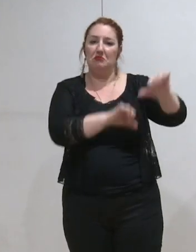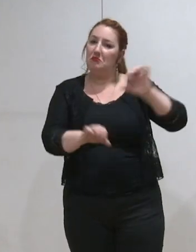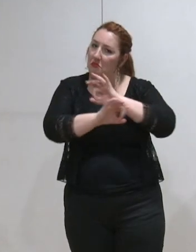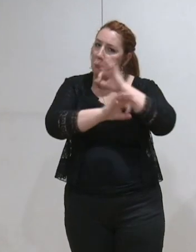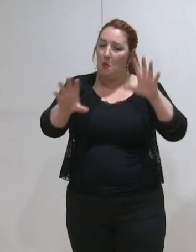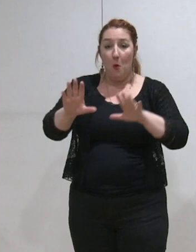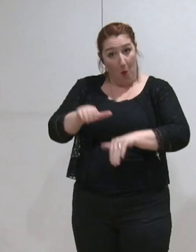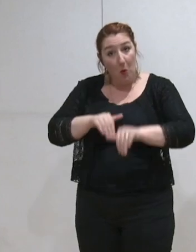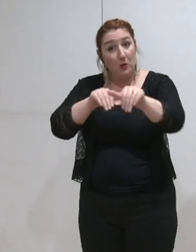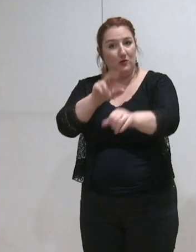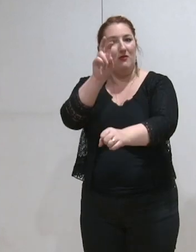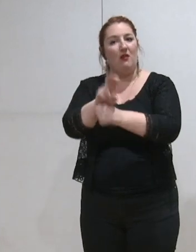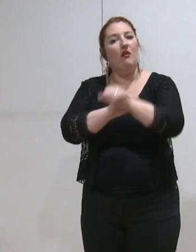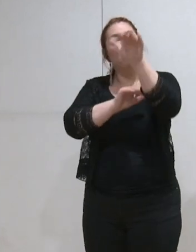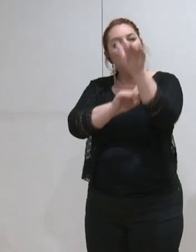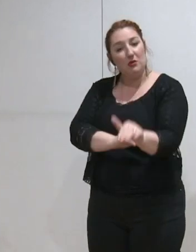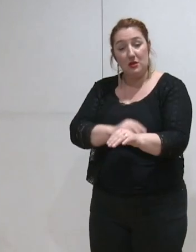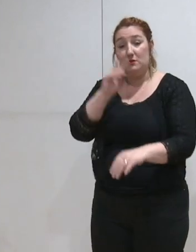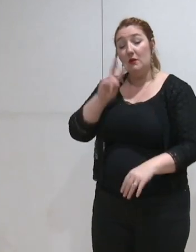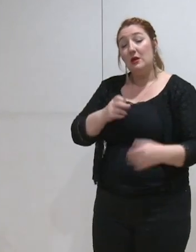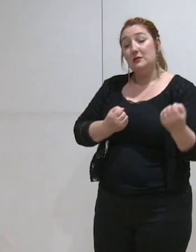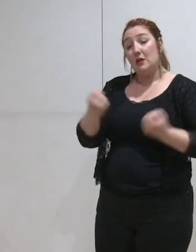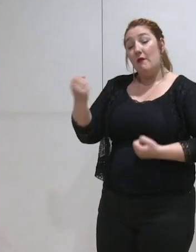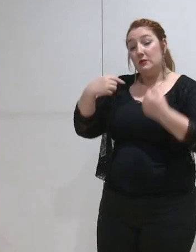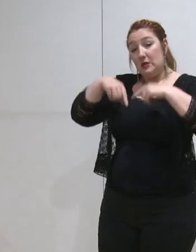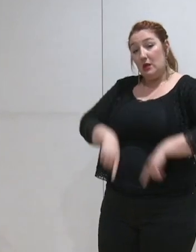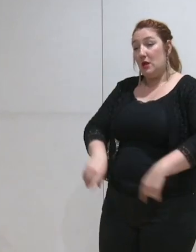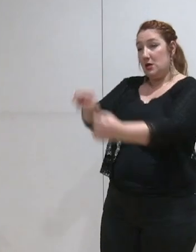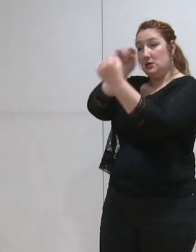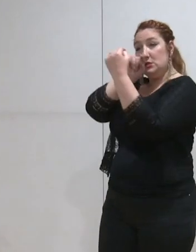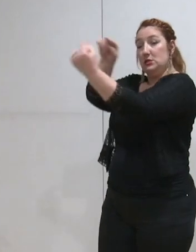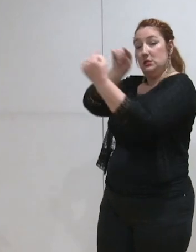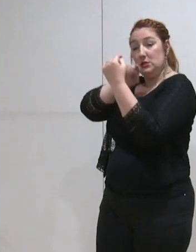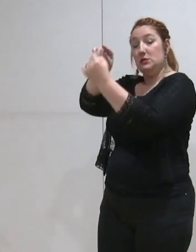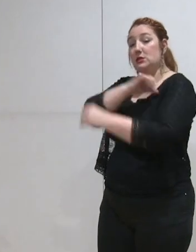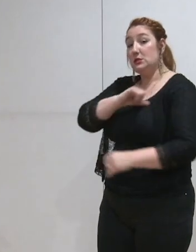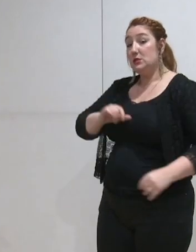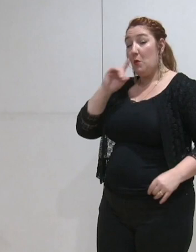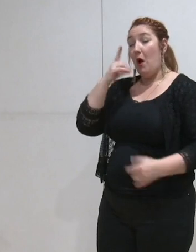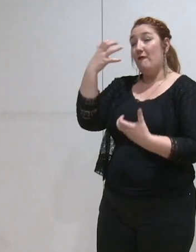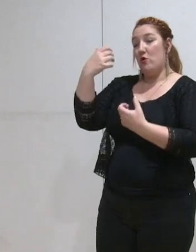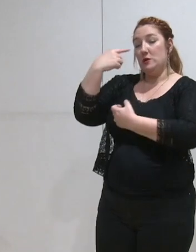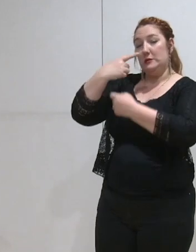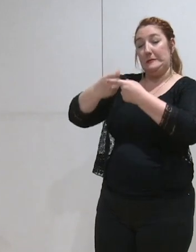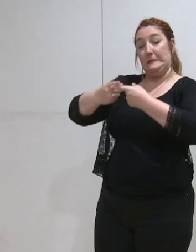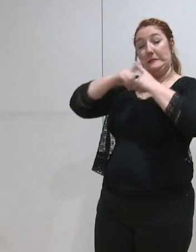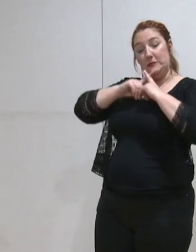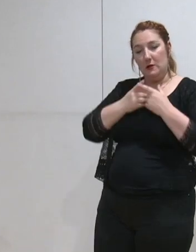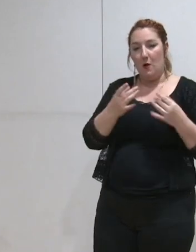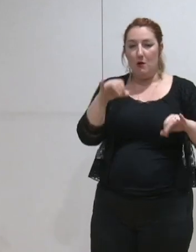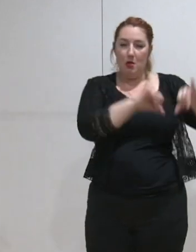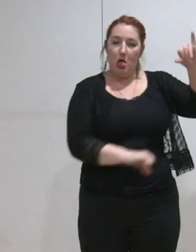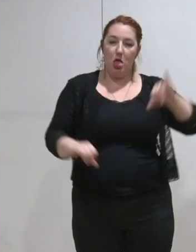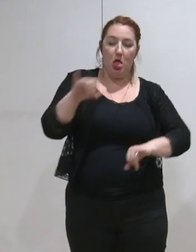d'ailleurs que c'est une bataille assez intense avec les services de l'État euh pour diverses raisons qui souhaiteraient qu'on traite l'eau alors que ce n'est pas toujours